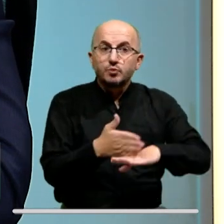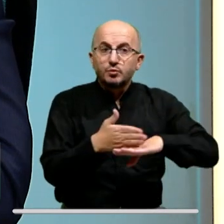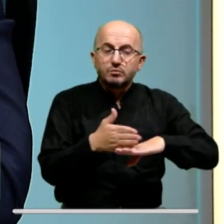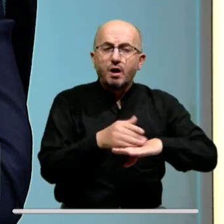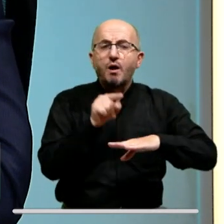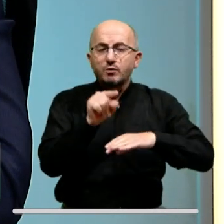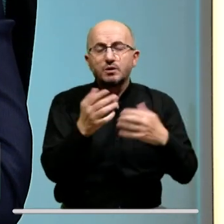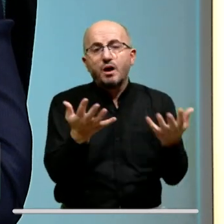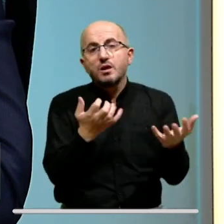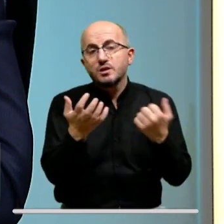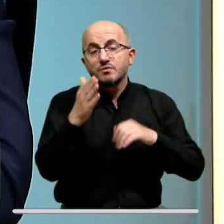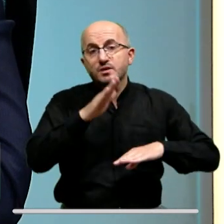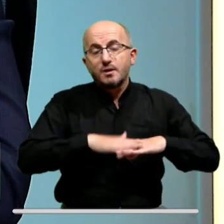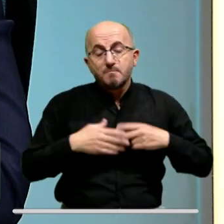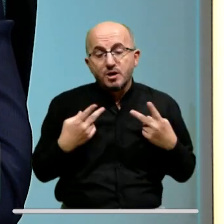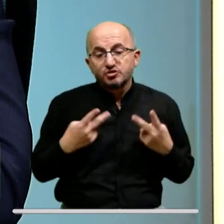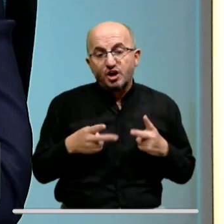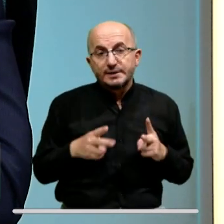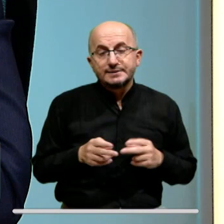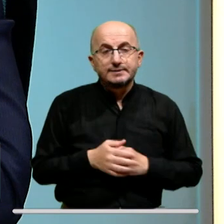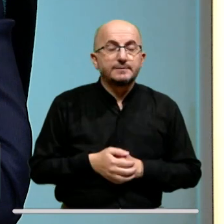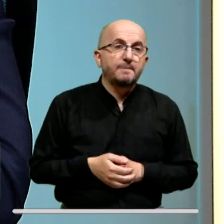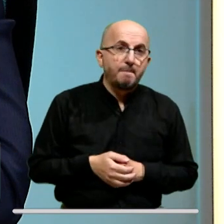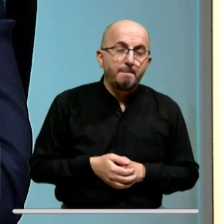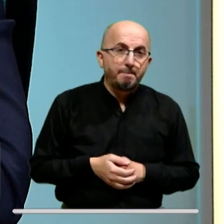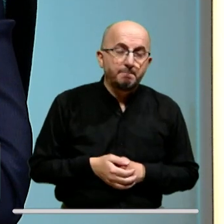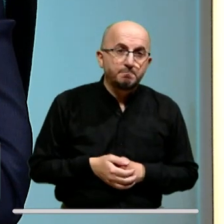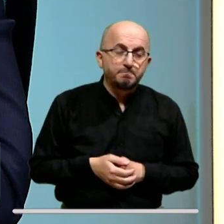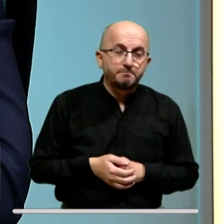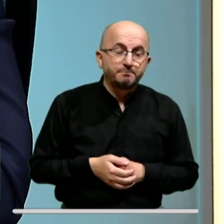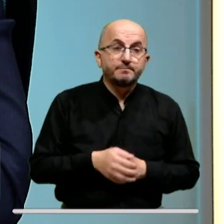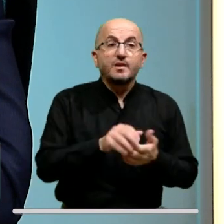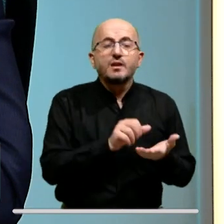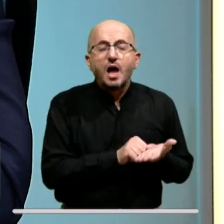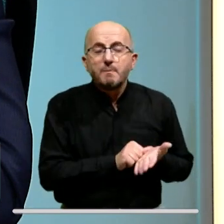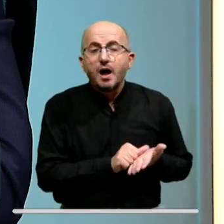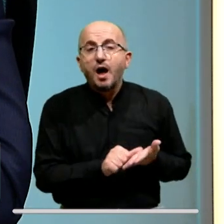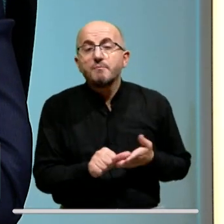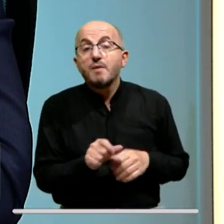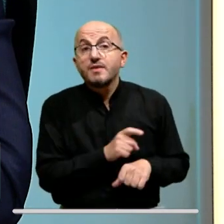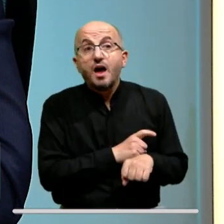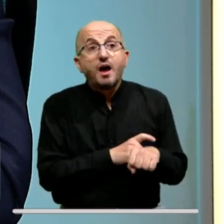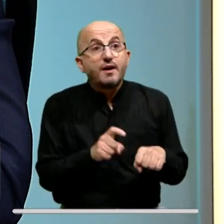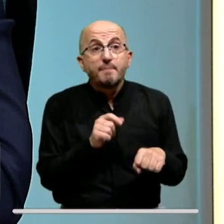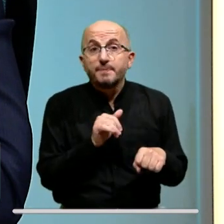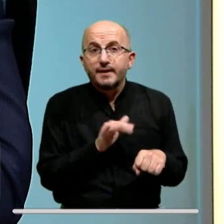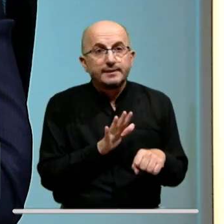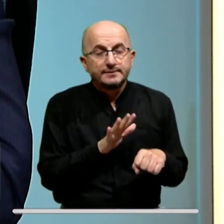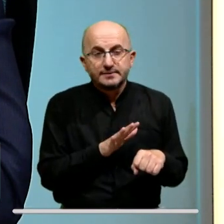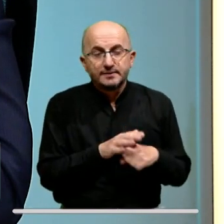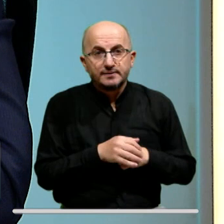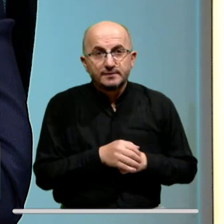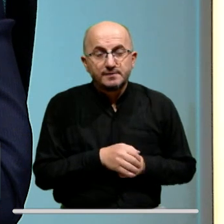oradan alışveriş yapmak caizdir. Yani tamamen haram değildir efendim.